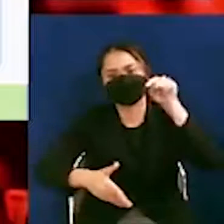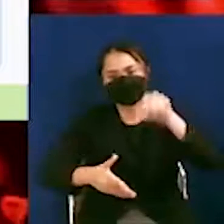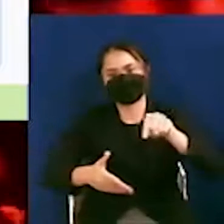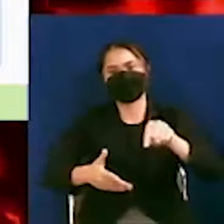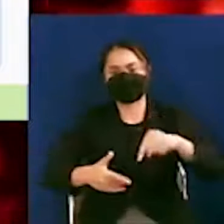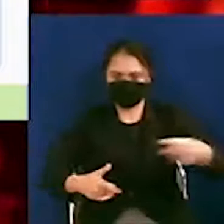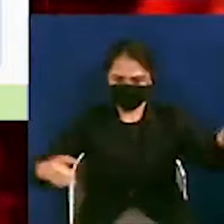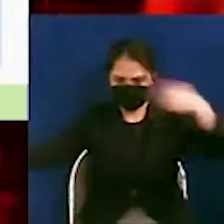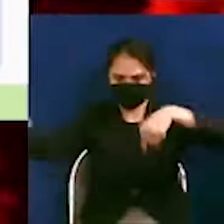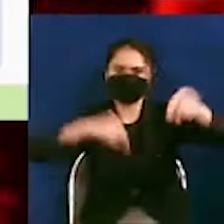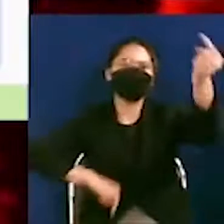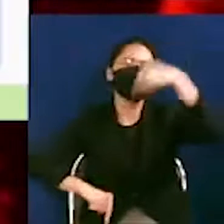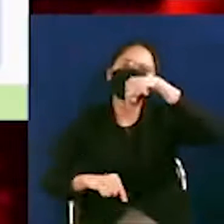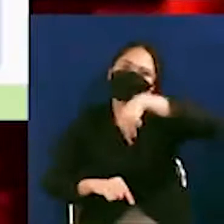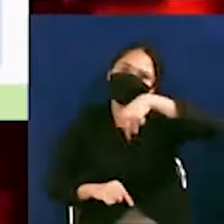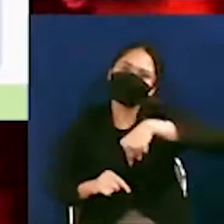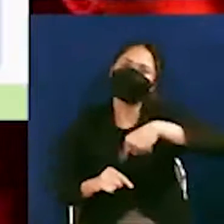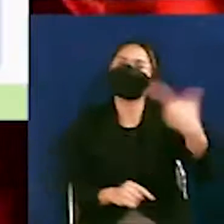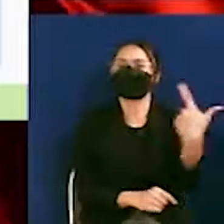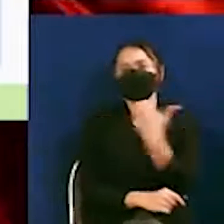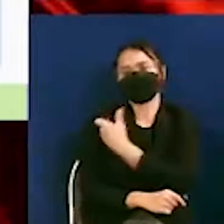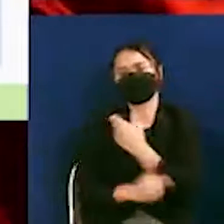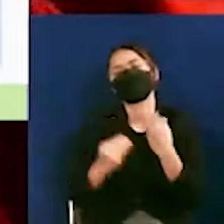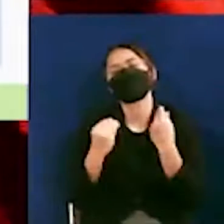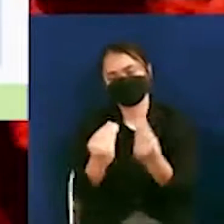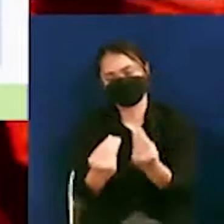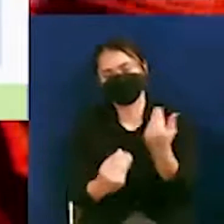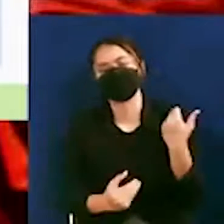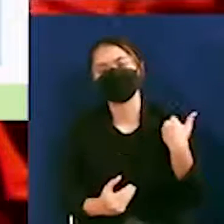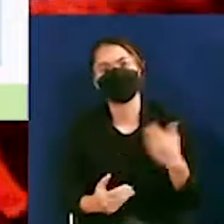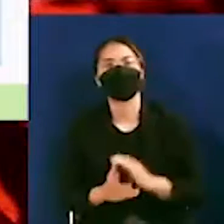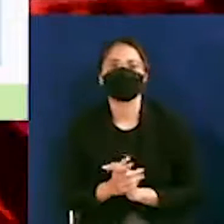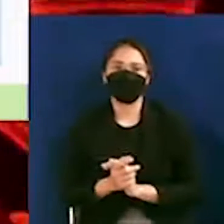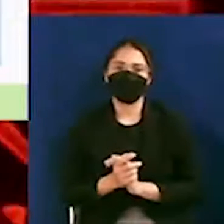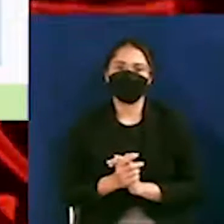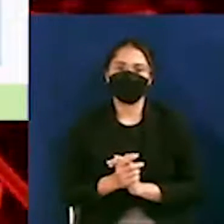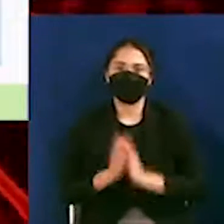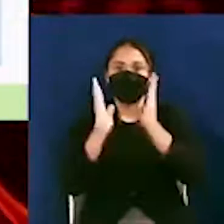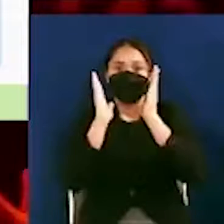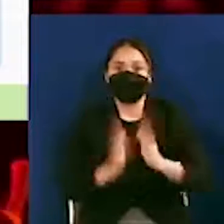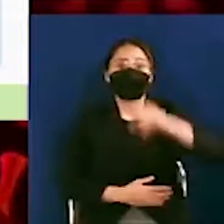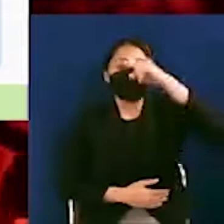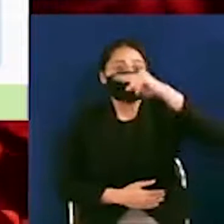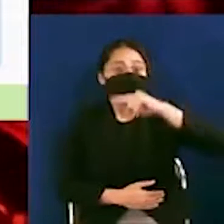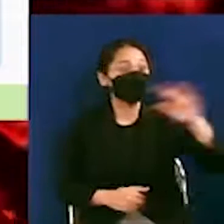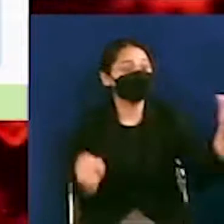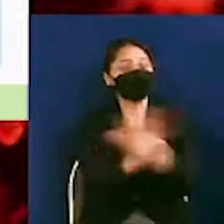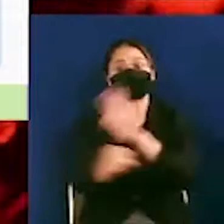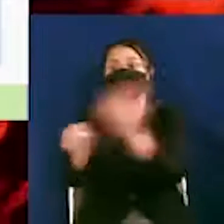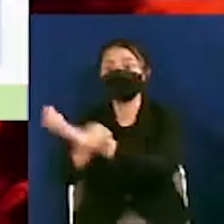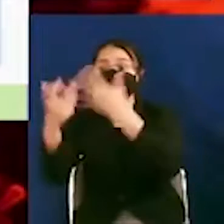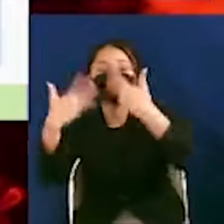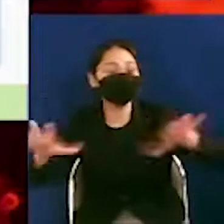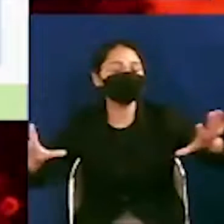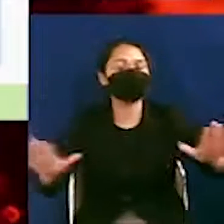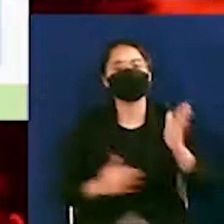ไว้ให้นะครับในการที่จะฉีดวัคซีนสุดท้ายพอเราฉีดคนไทยเราค่อนข้างครอบคลุมแล้วนะครับเราก็เปิดให้ชาวต่างช